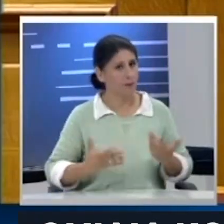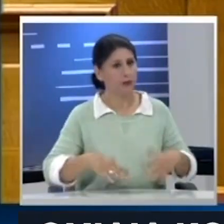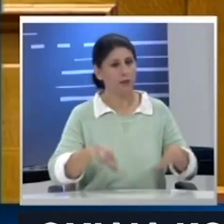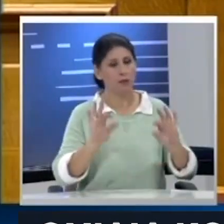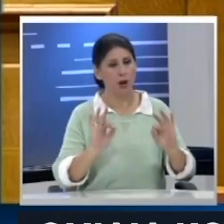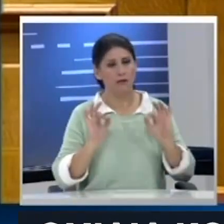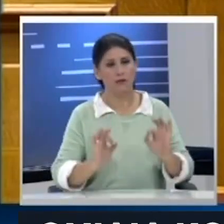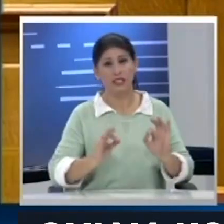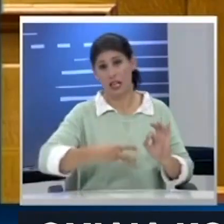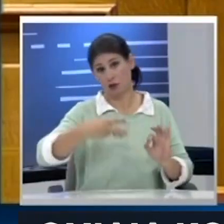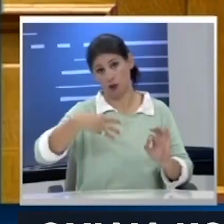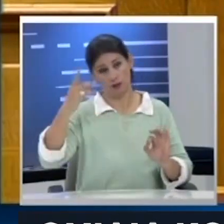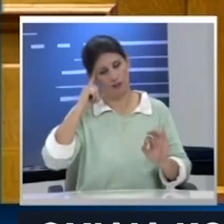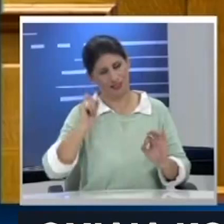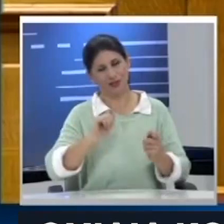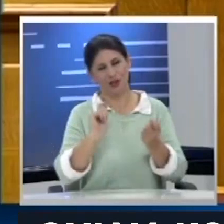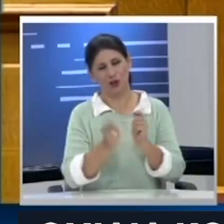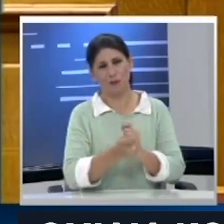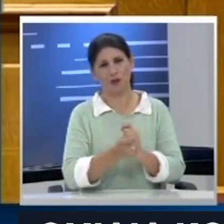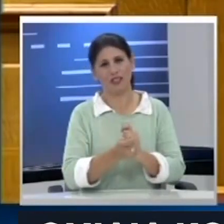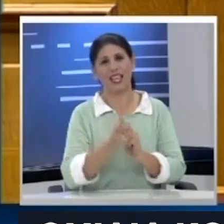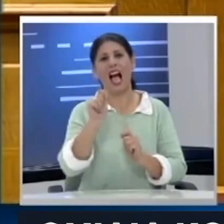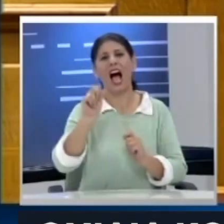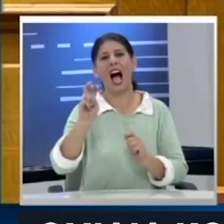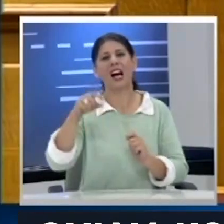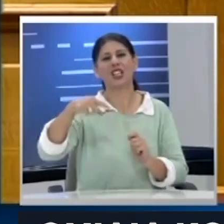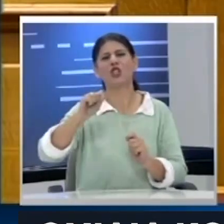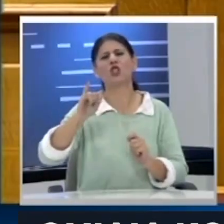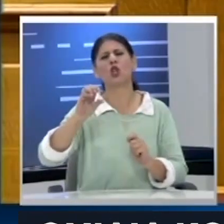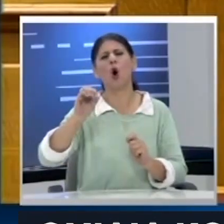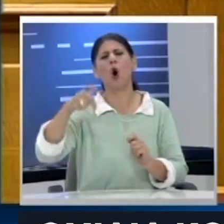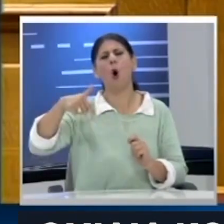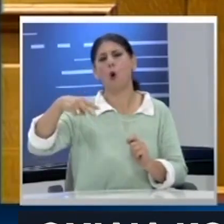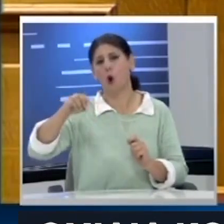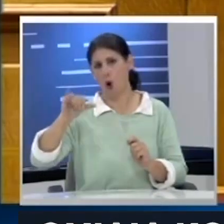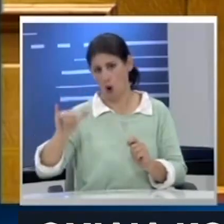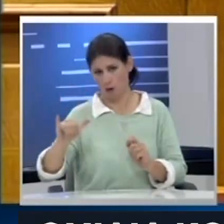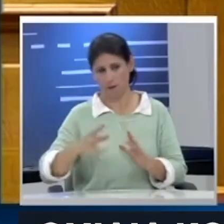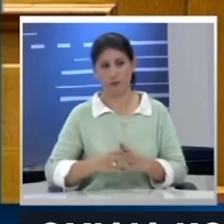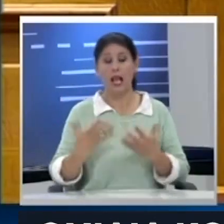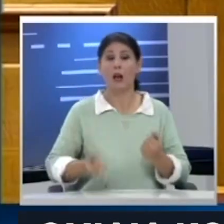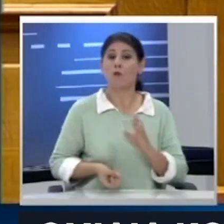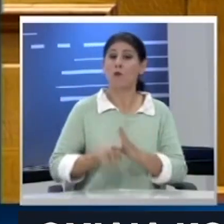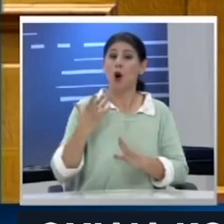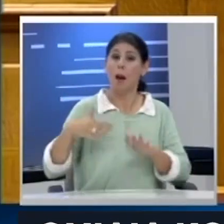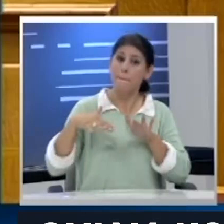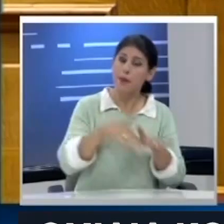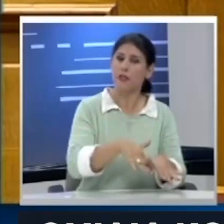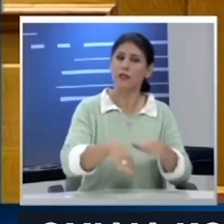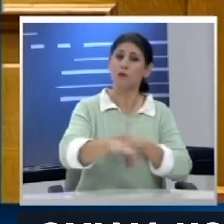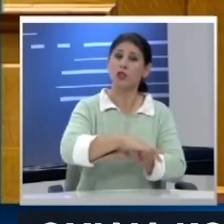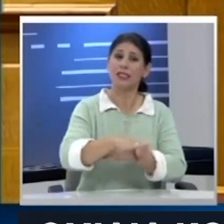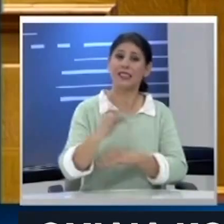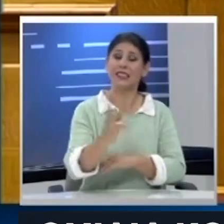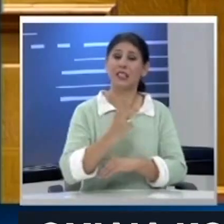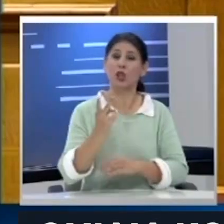ξεκίνησε βέβαια ο ΣΥΡΙΖΑ με τη γνωστή τροπολογία Χτσιόγλου. Έχουμε τη νέα επίθεση που σχεδιάζεται στην